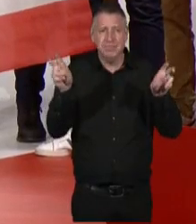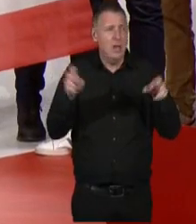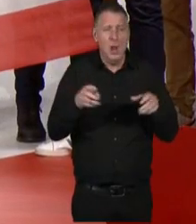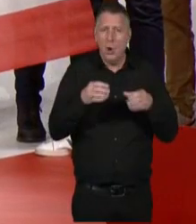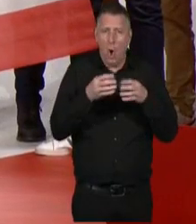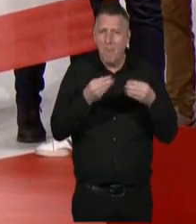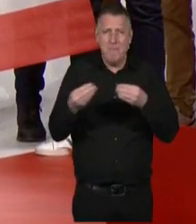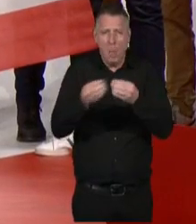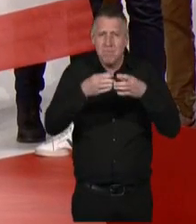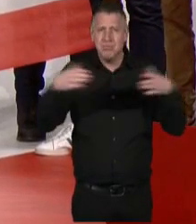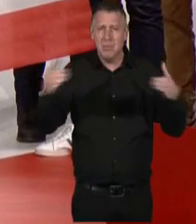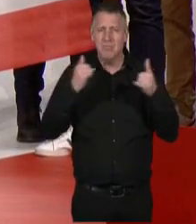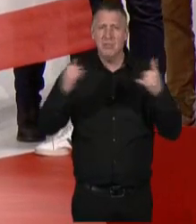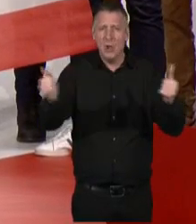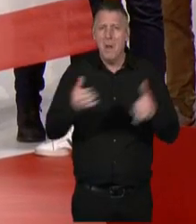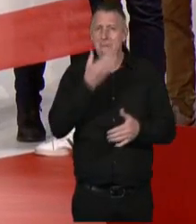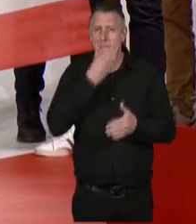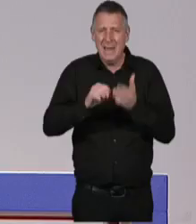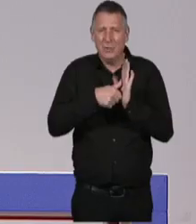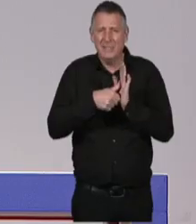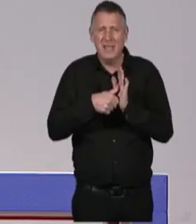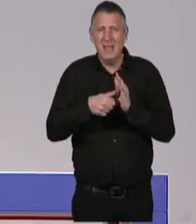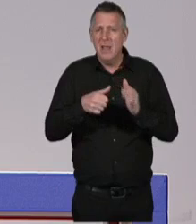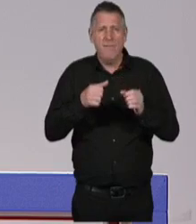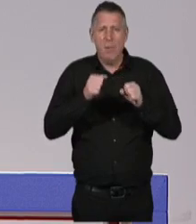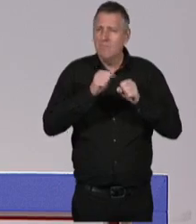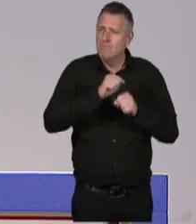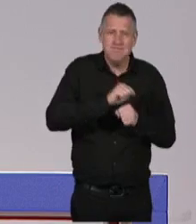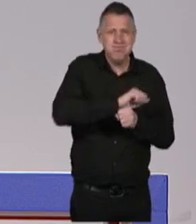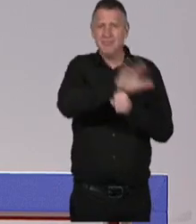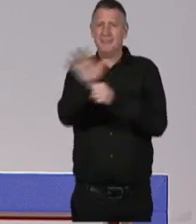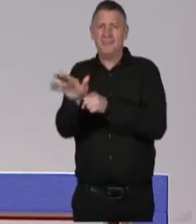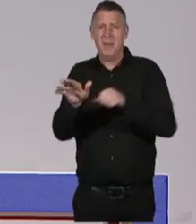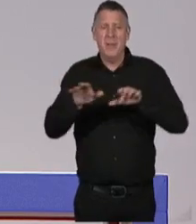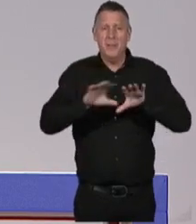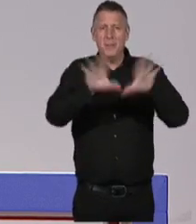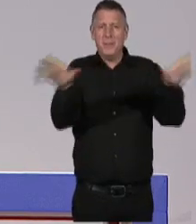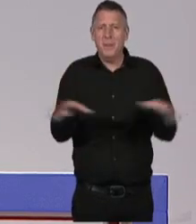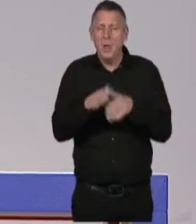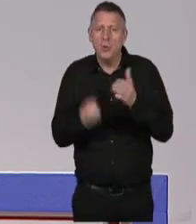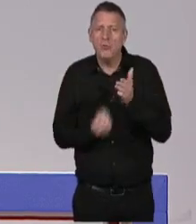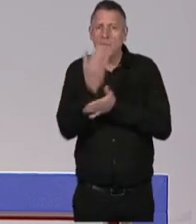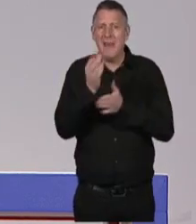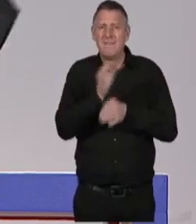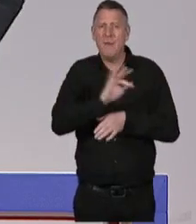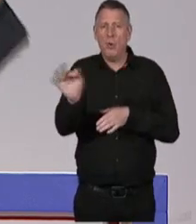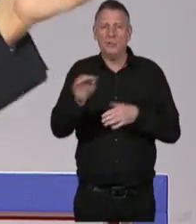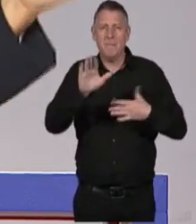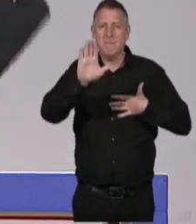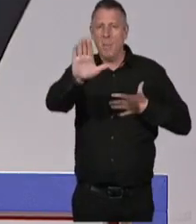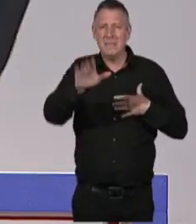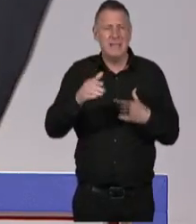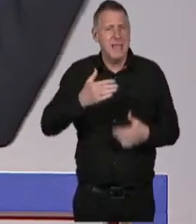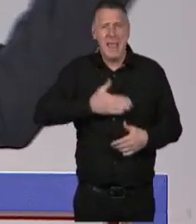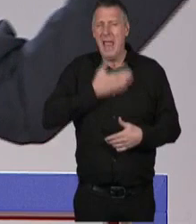peuple, c'est le nom d'une belle identité. La nouvelle France, c'est le nom d'une promesse, celle